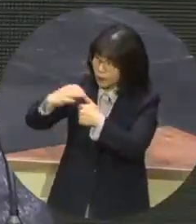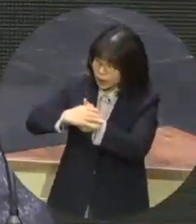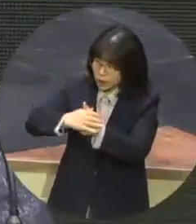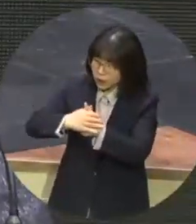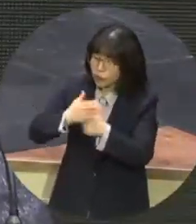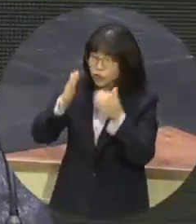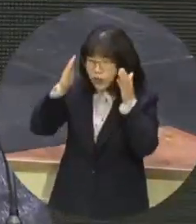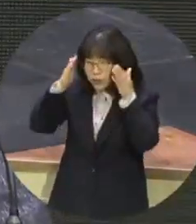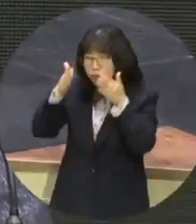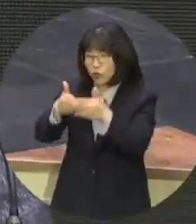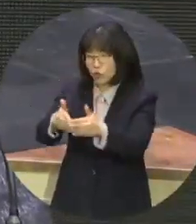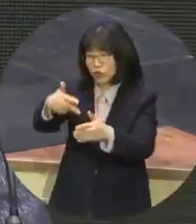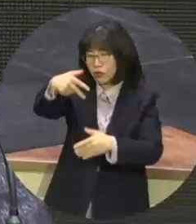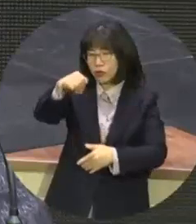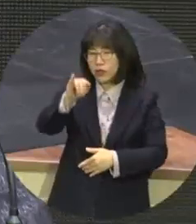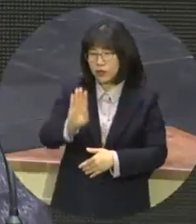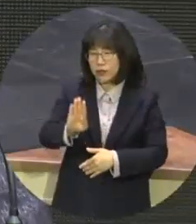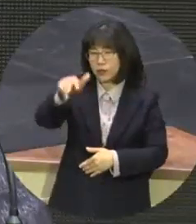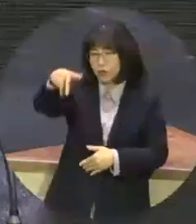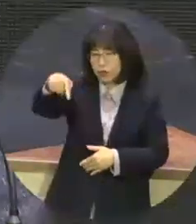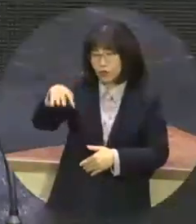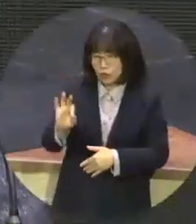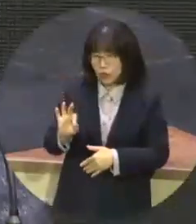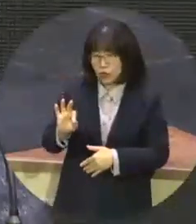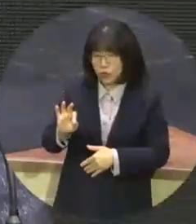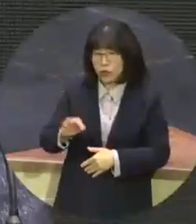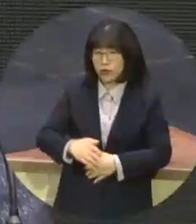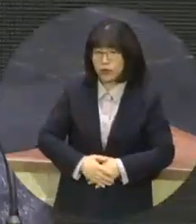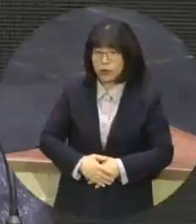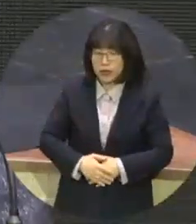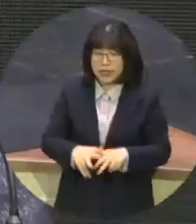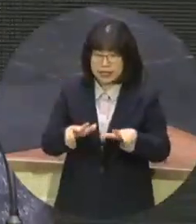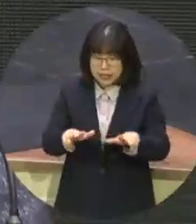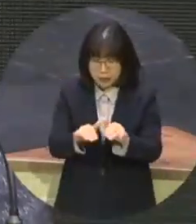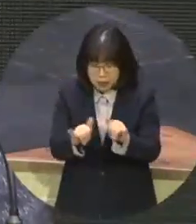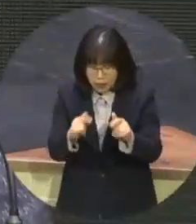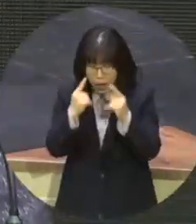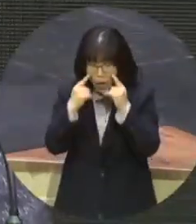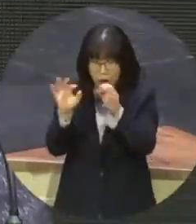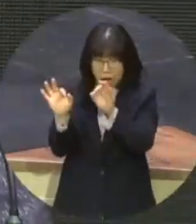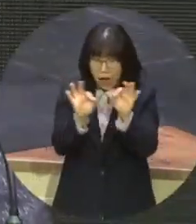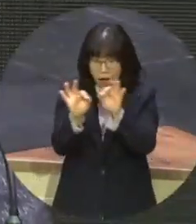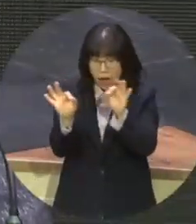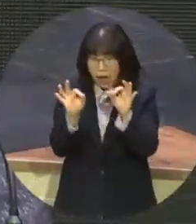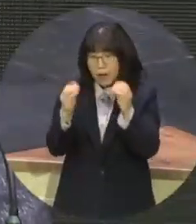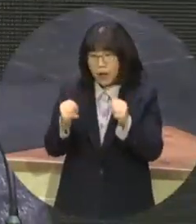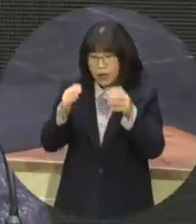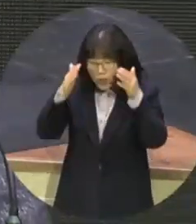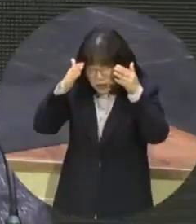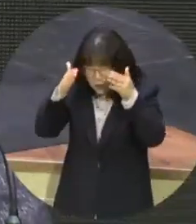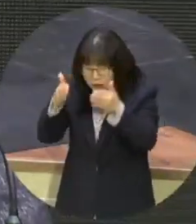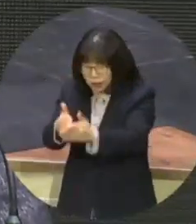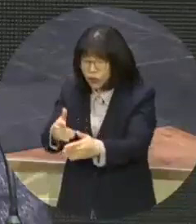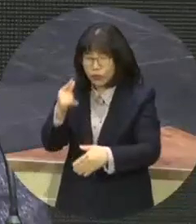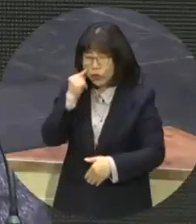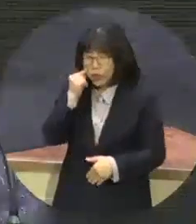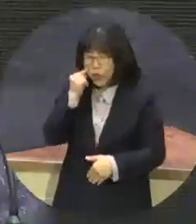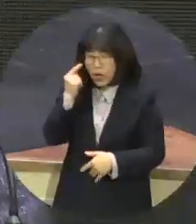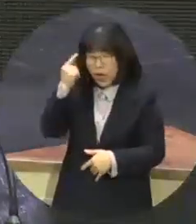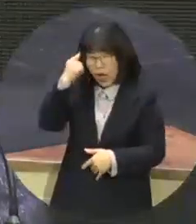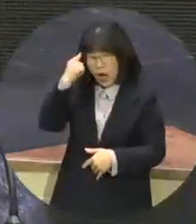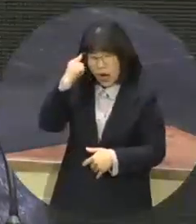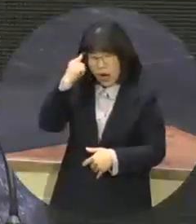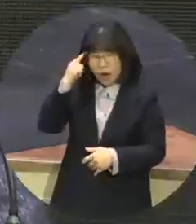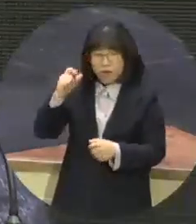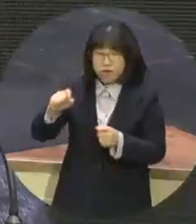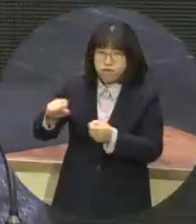대한 집중. 집중 시대라 그랬어요. 사람들이 집중하지 않아요. 집중 반대는 분산입니다.